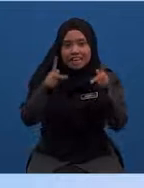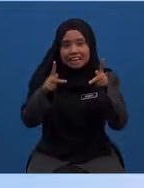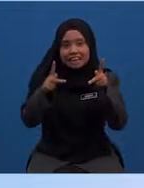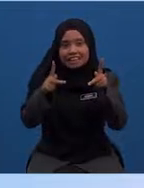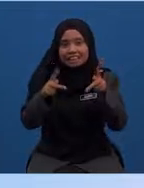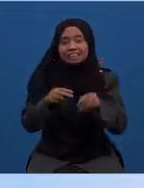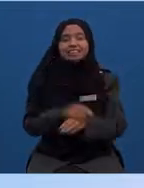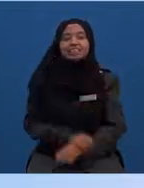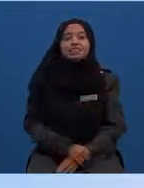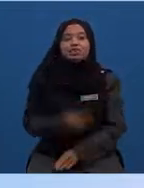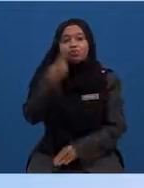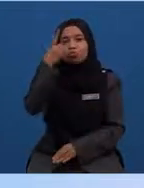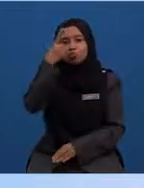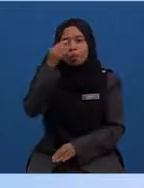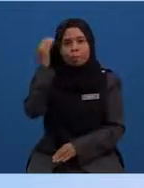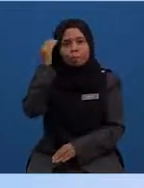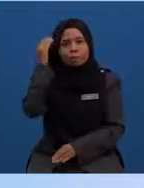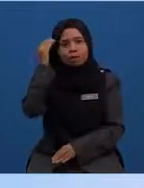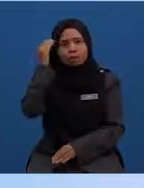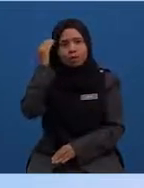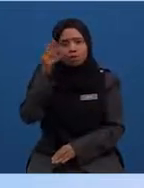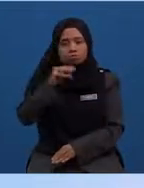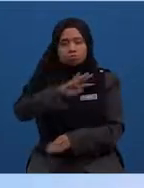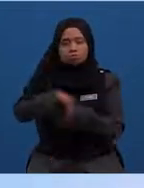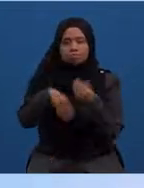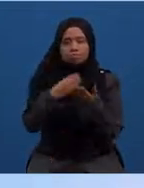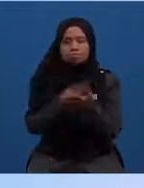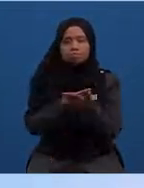segitiga untuk pengetahuan murid semua,